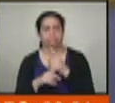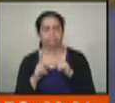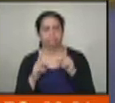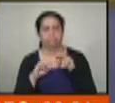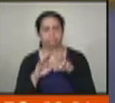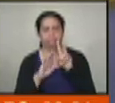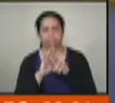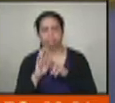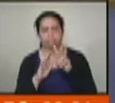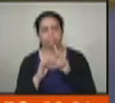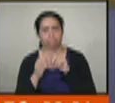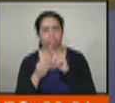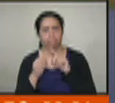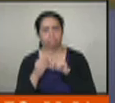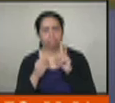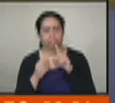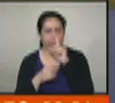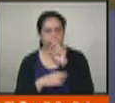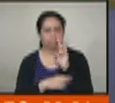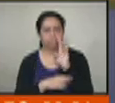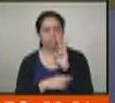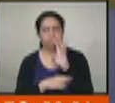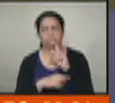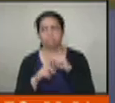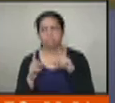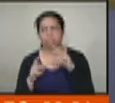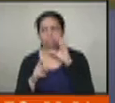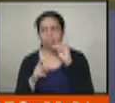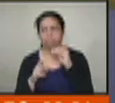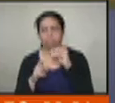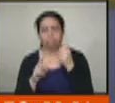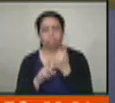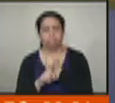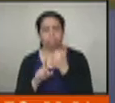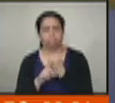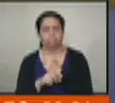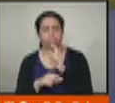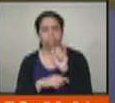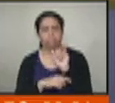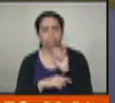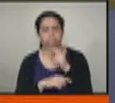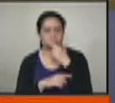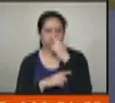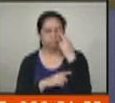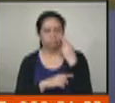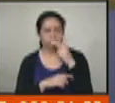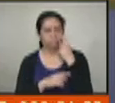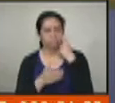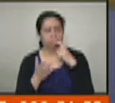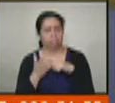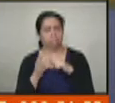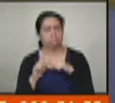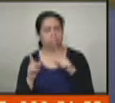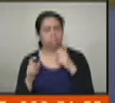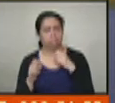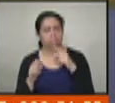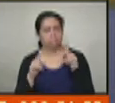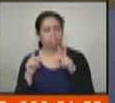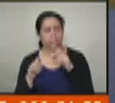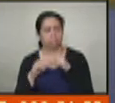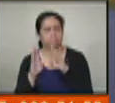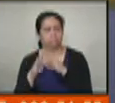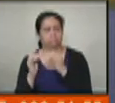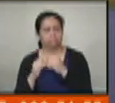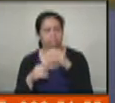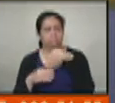ang viral video tungkol sa isang 16 anyos na binatilyo na nabugbog sa Taytay, Rizal. Kapansin-pansin daw na may mga tauhan ng barangay